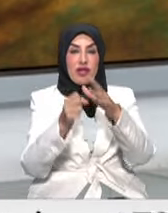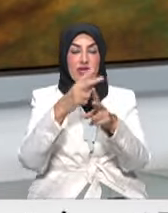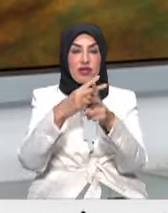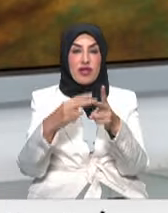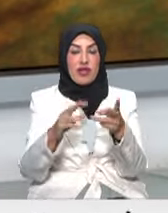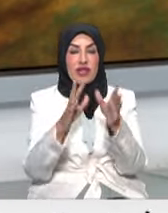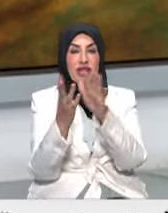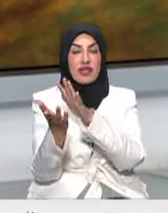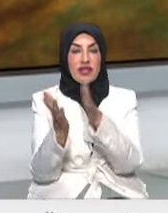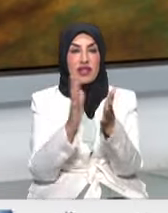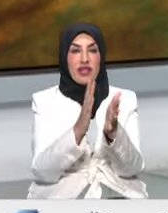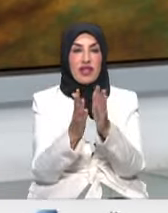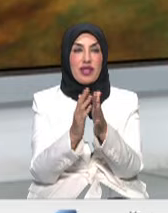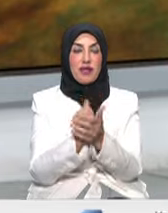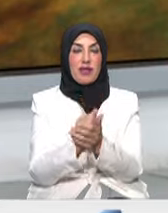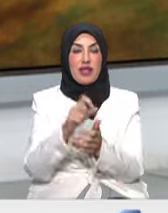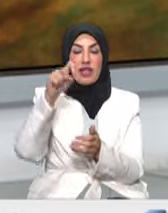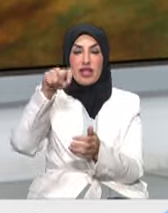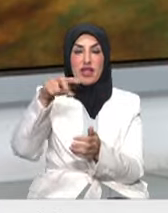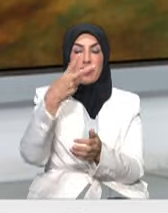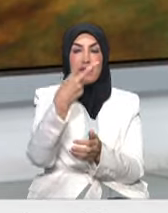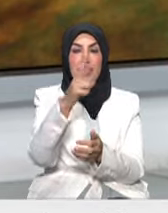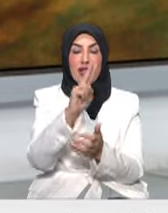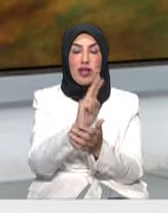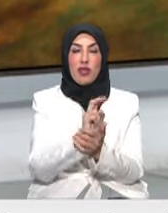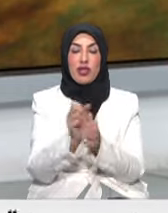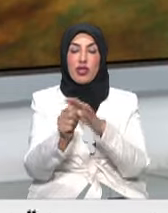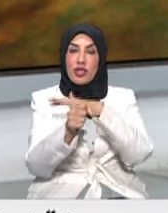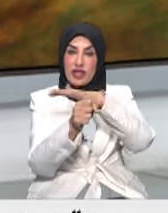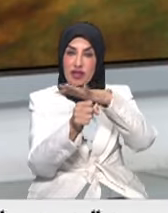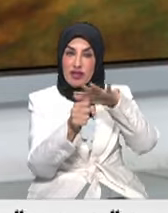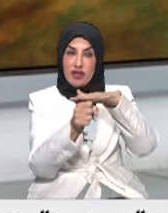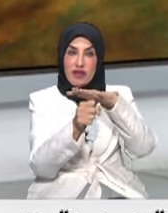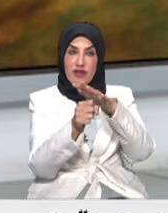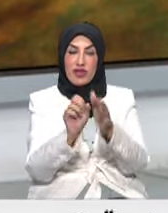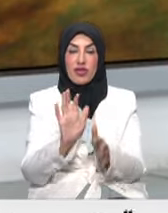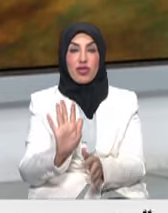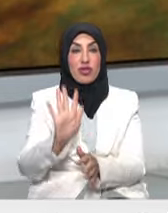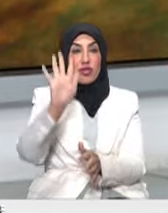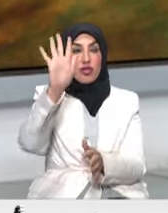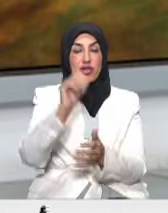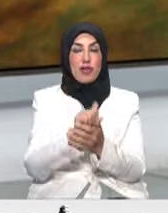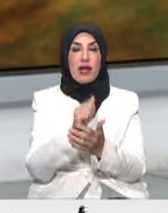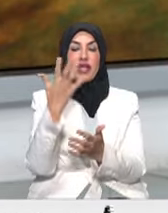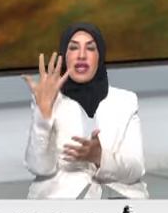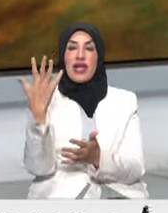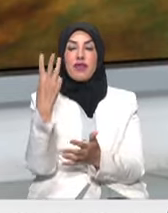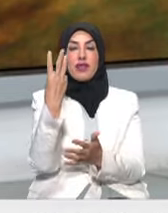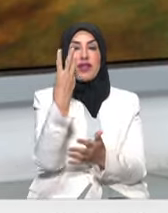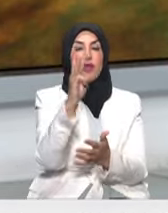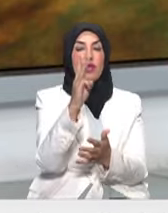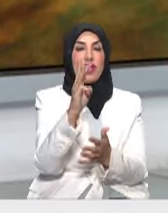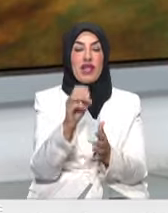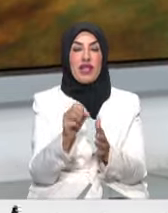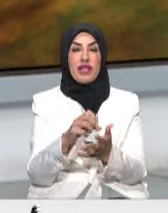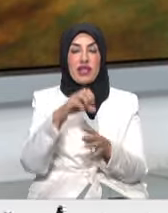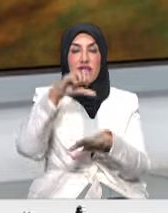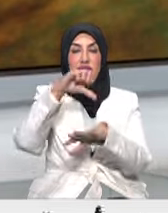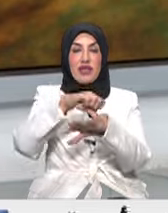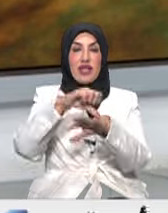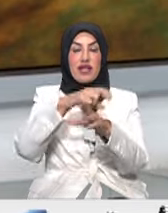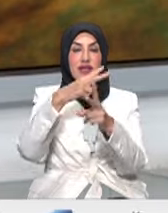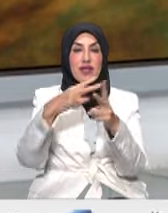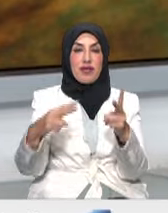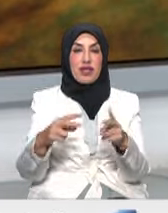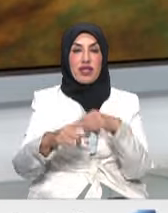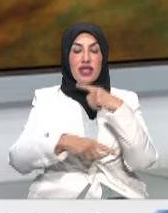درجات الحرارة الصغرى متوقعة ما بين 28 في فيل شورب وبوبيان إلى 35 درجة مئوية في مدينة الكويت.